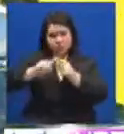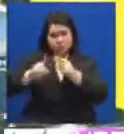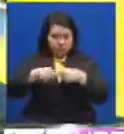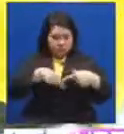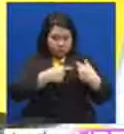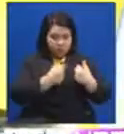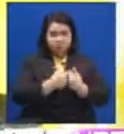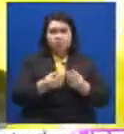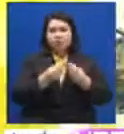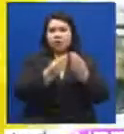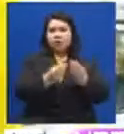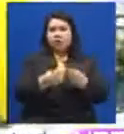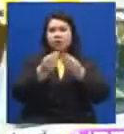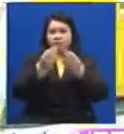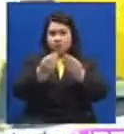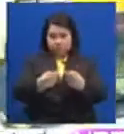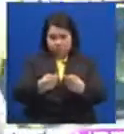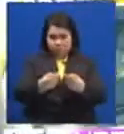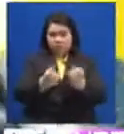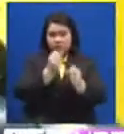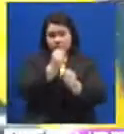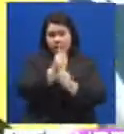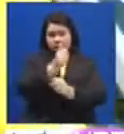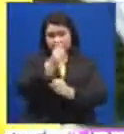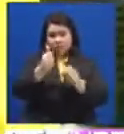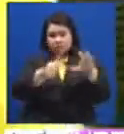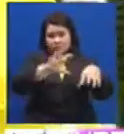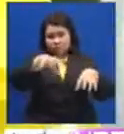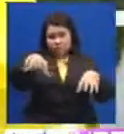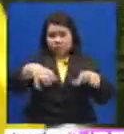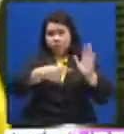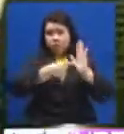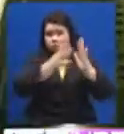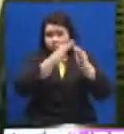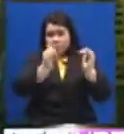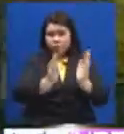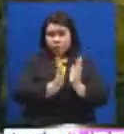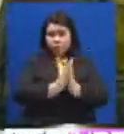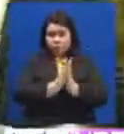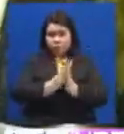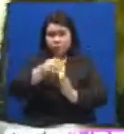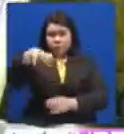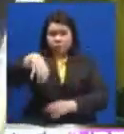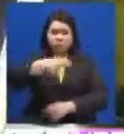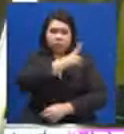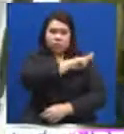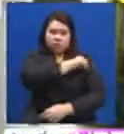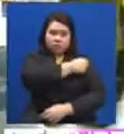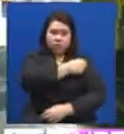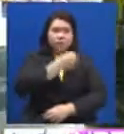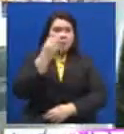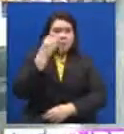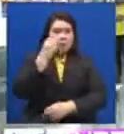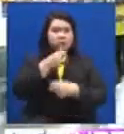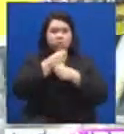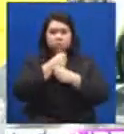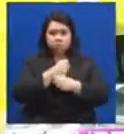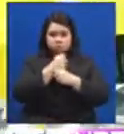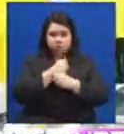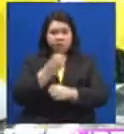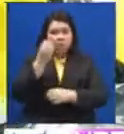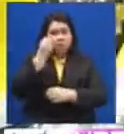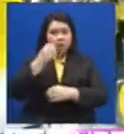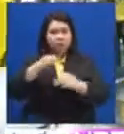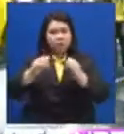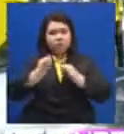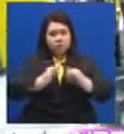อาสาออกบำเพ็ญประโยชน์ในสถานที่ต่างๆเช่นวัดโรงพยาบาลบ้านพักกลชราและสถานแรกรับเด็กอ่อนมี